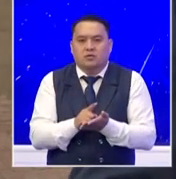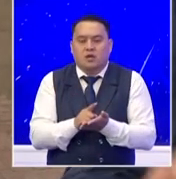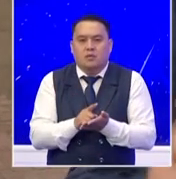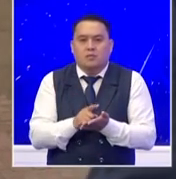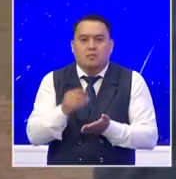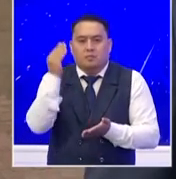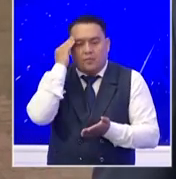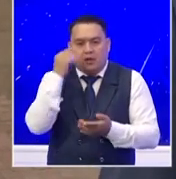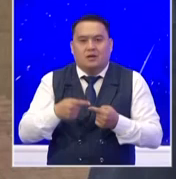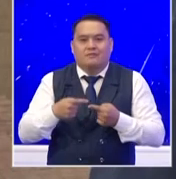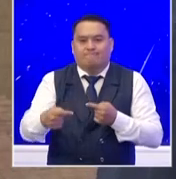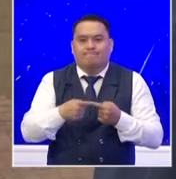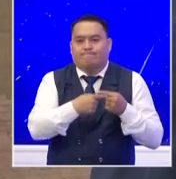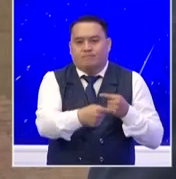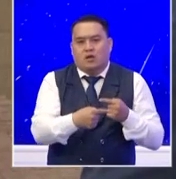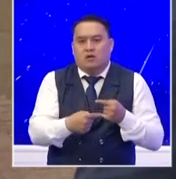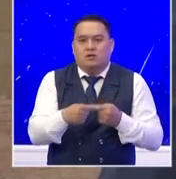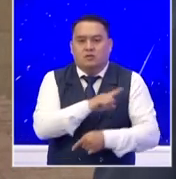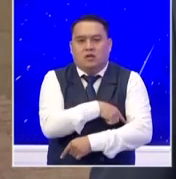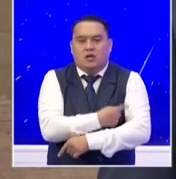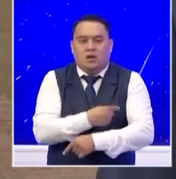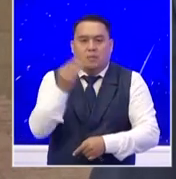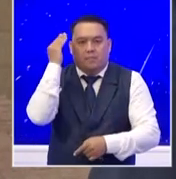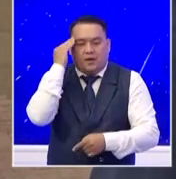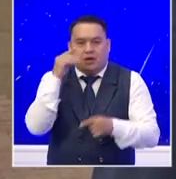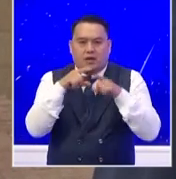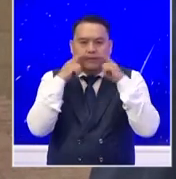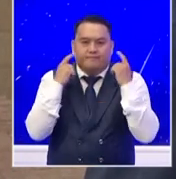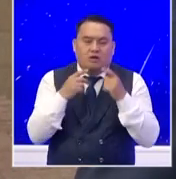соблюдаться дистанционный режим, санитарно-карантинные мероприятия,